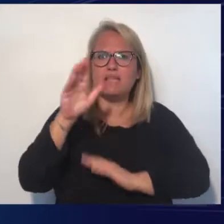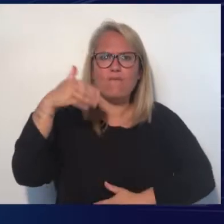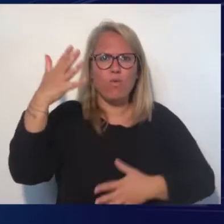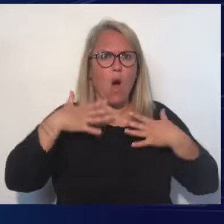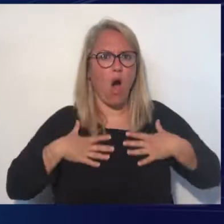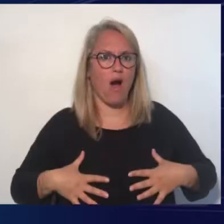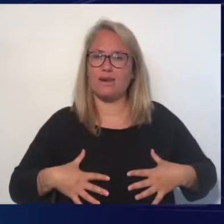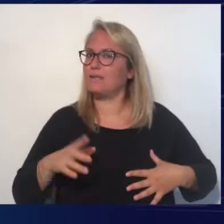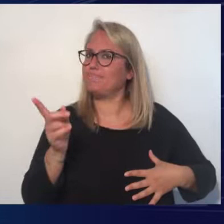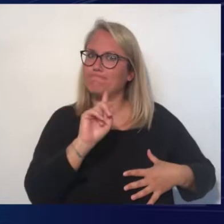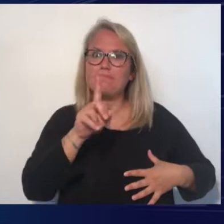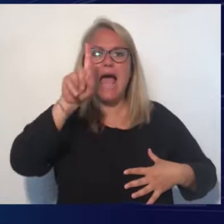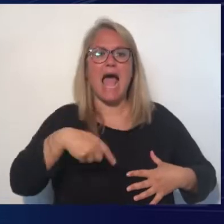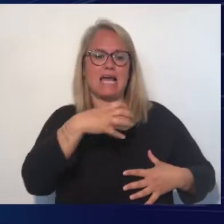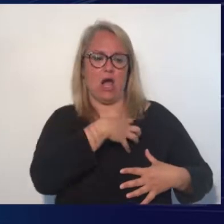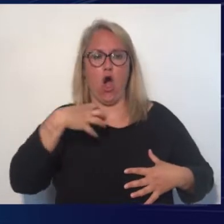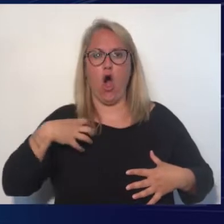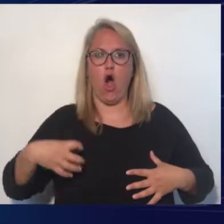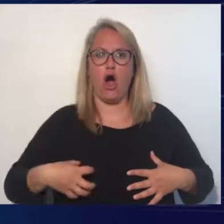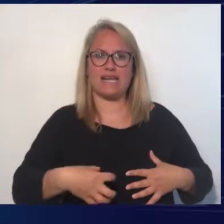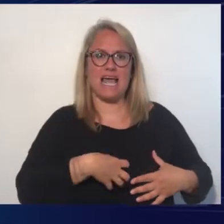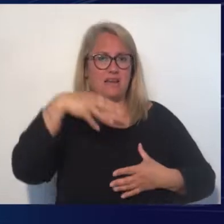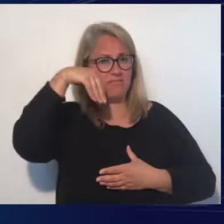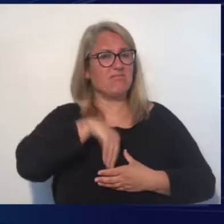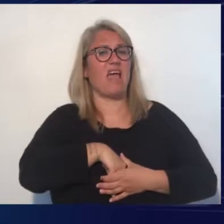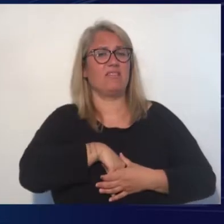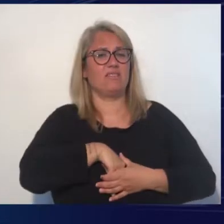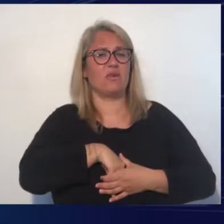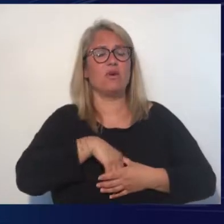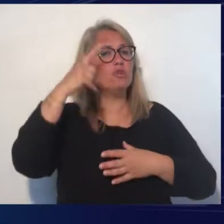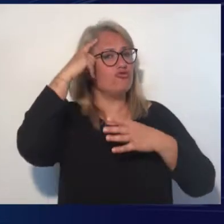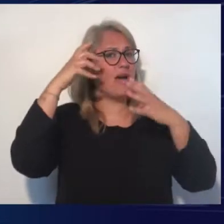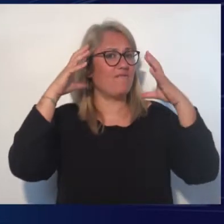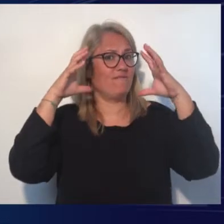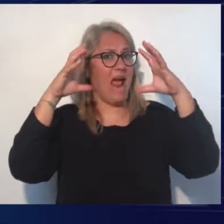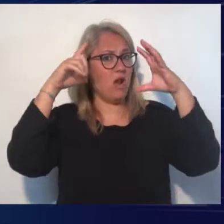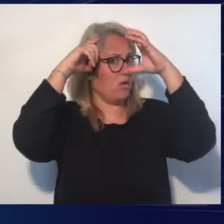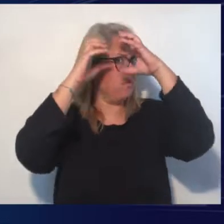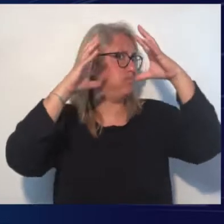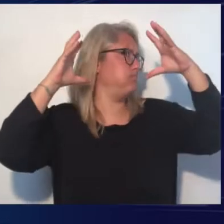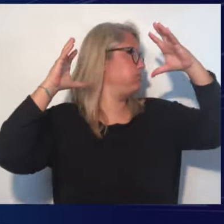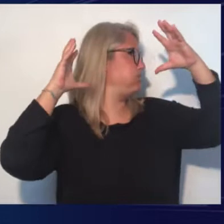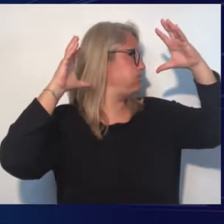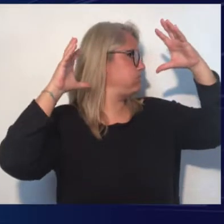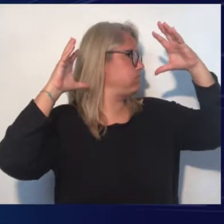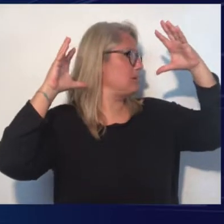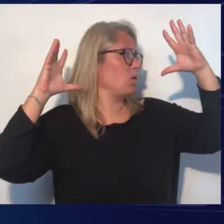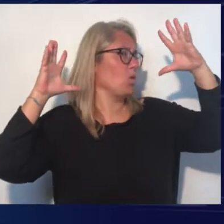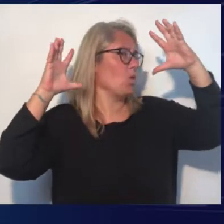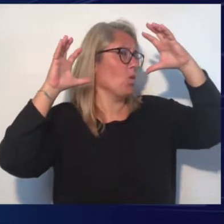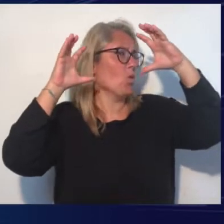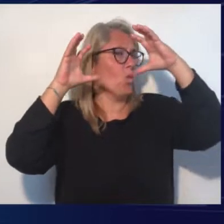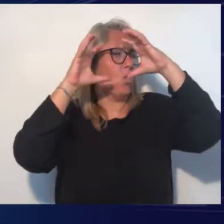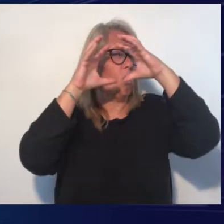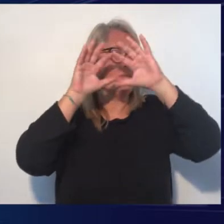La microgravità influisce su tutto il corpo umano, sui principali organi. Il cervello, che normalmente riempie tutta la calottola